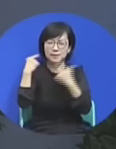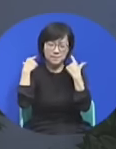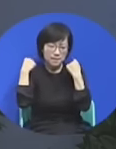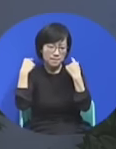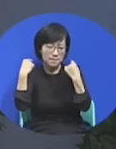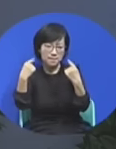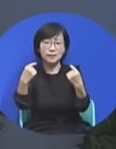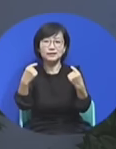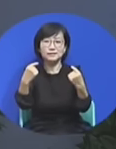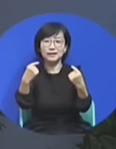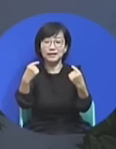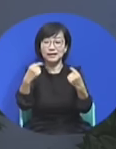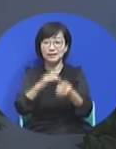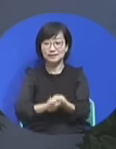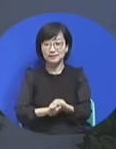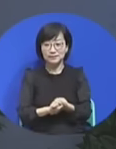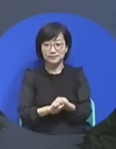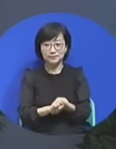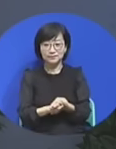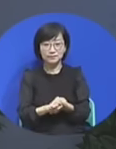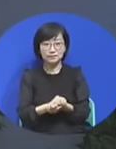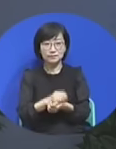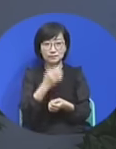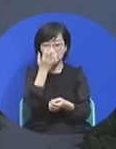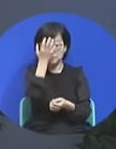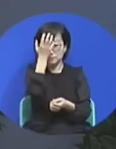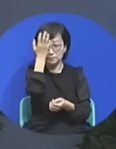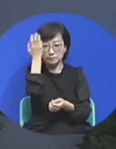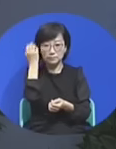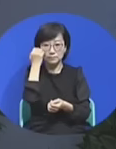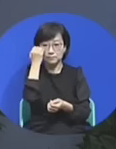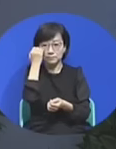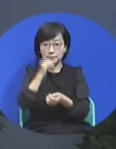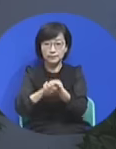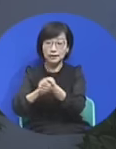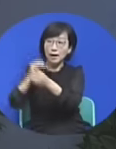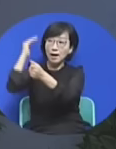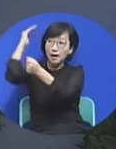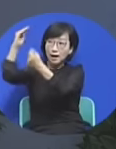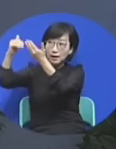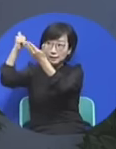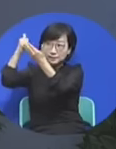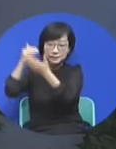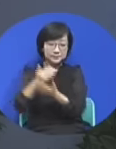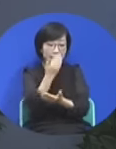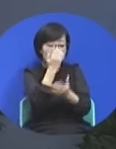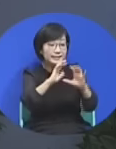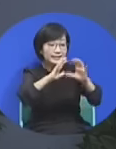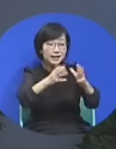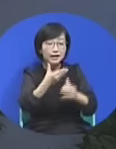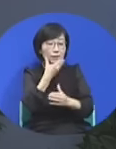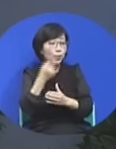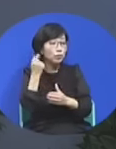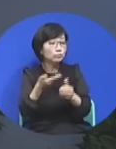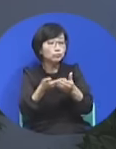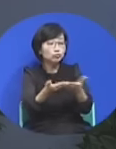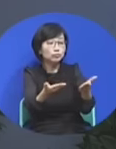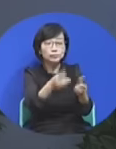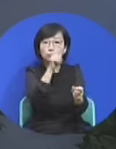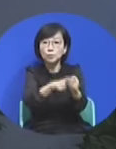잡힌다면요, 전 세계를 살리라고 이스라엘의 복음을 줬더니 뭐라고 말하냐면요,